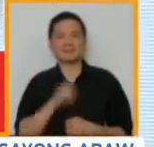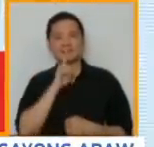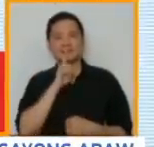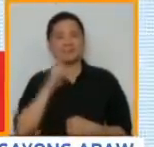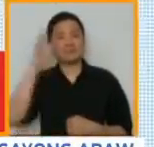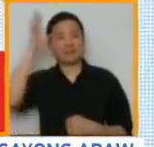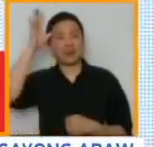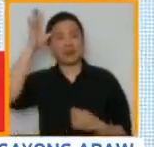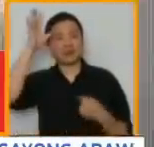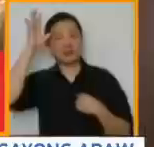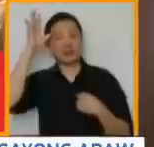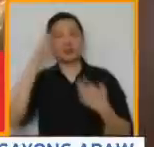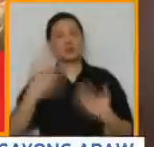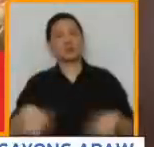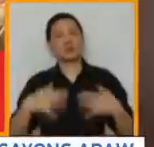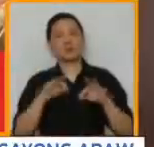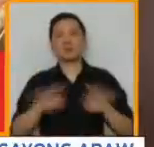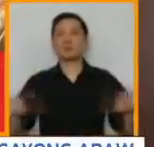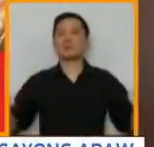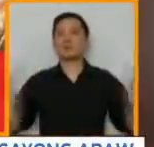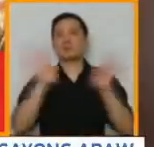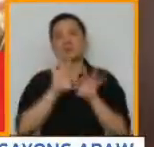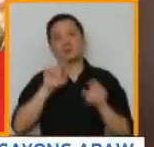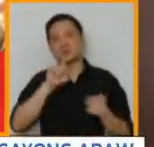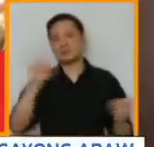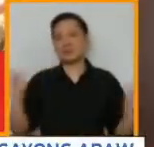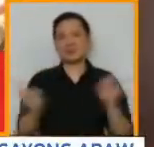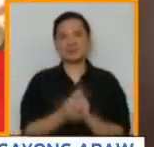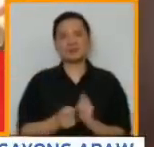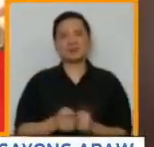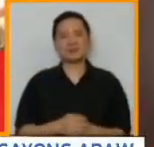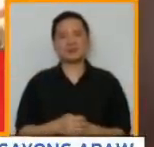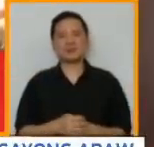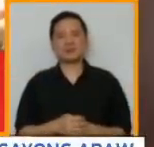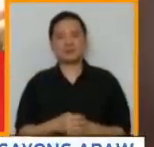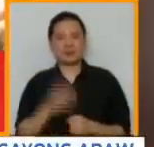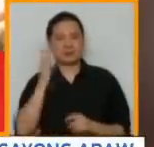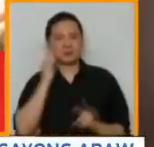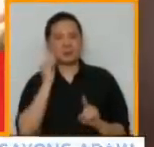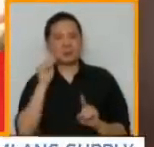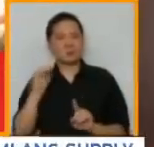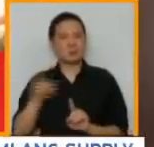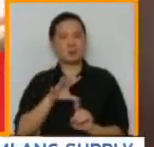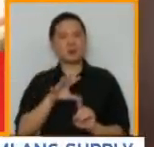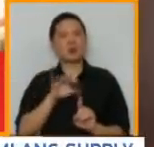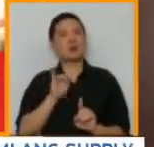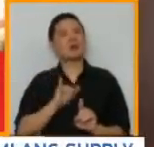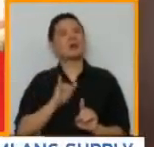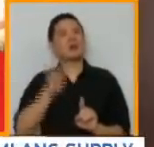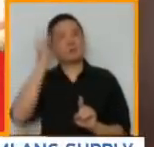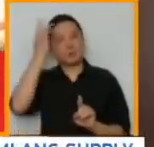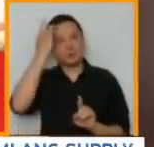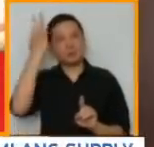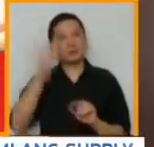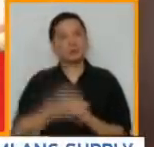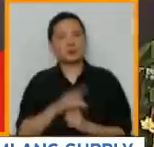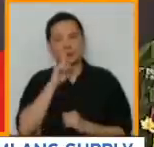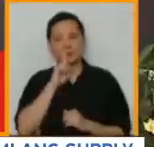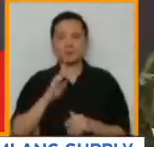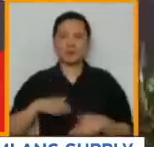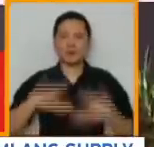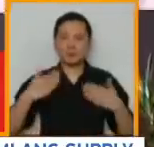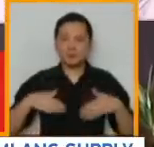yung pinakabago sa lahat ng mga bagong na-experience ko. And pinakamasaya, pinaka-na-enjoy